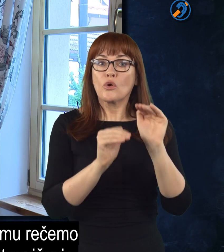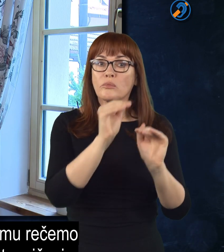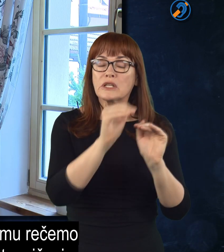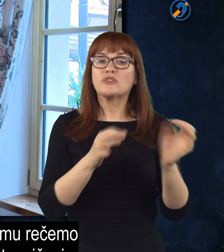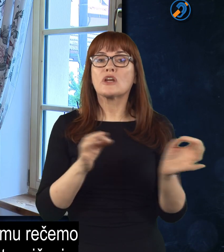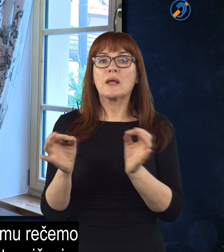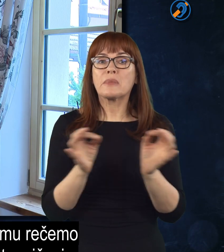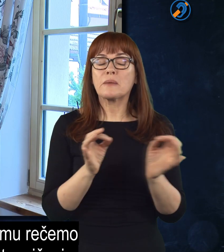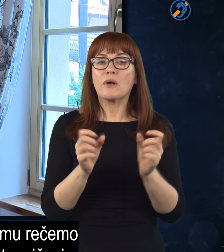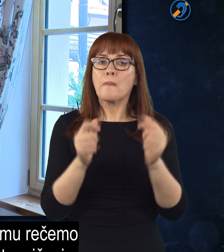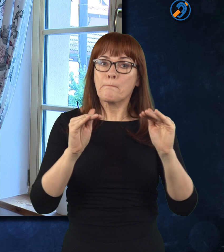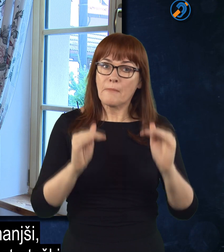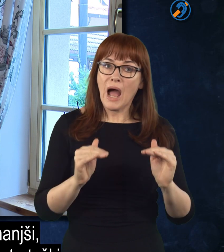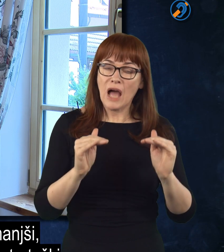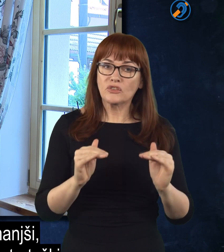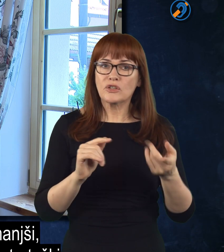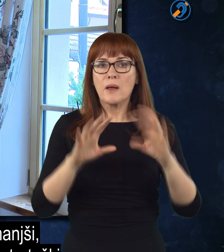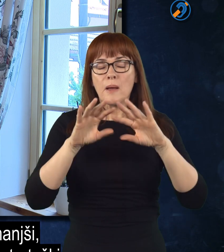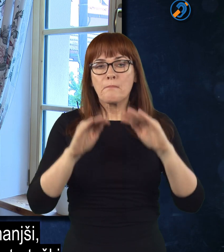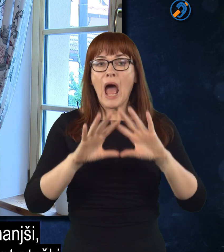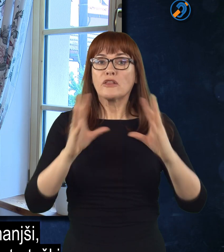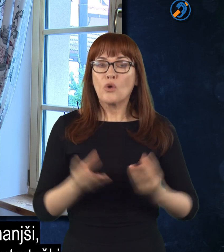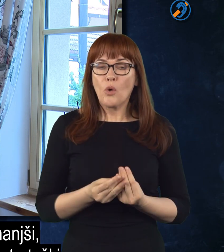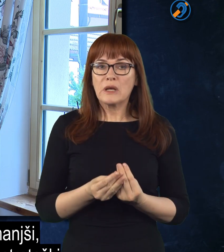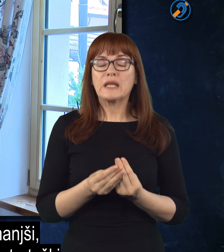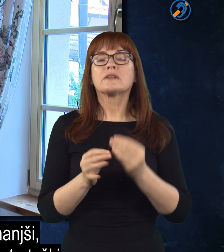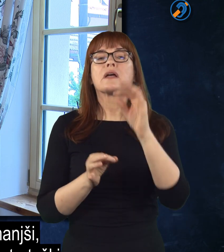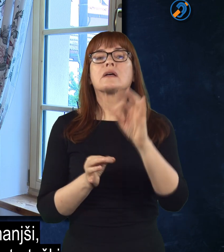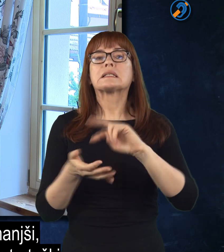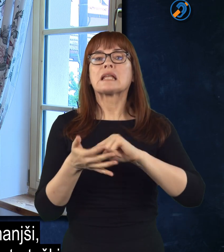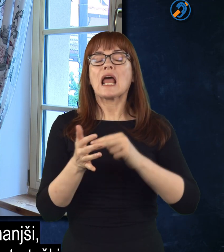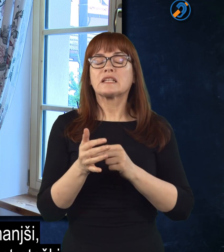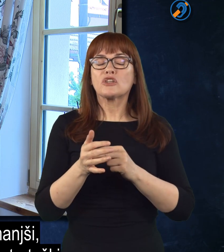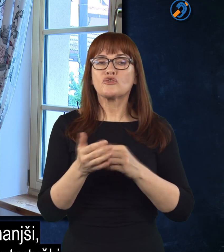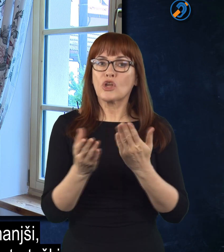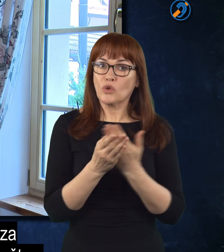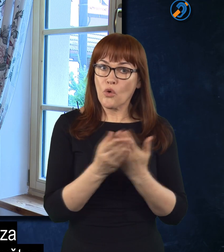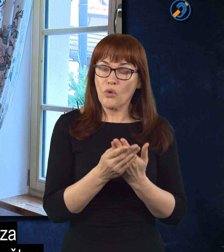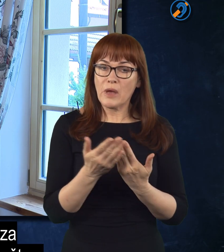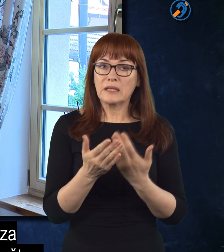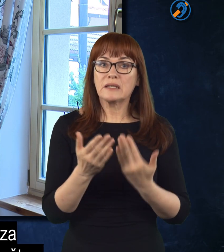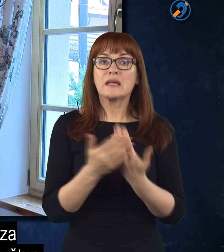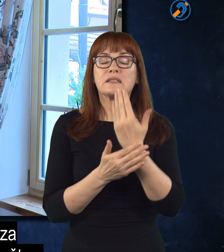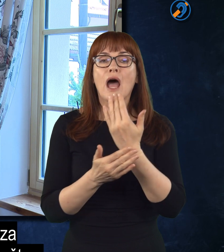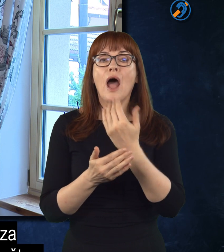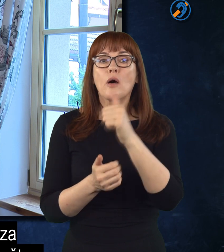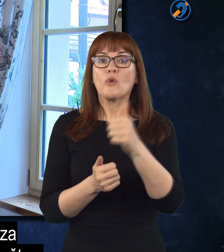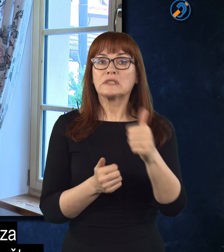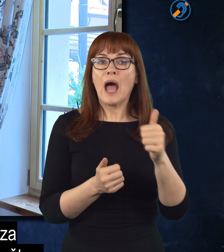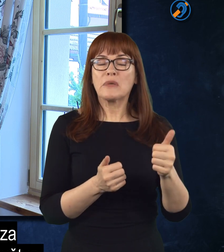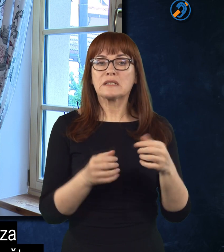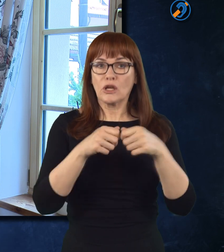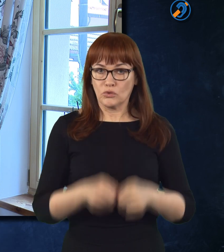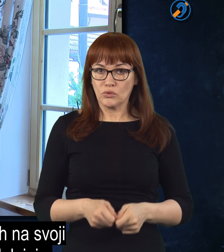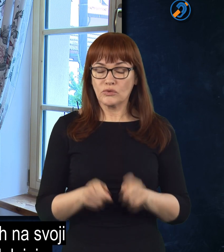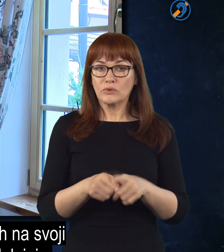stroki, neke vrste stopničenje, pripravijo malo manjši, manj kompleksni strateški dokumenti pa za posamezne društva,